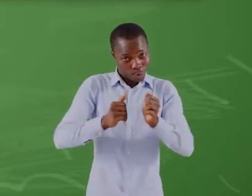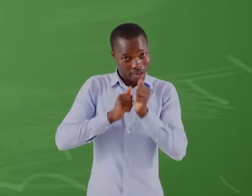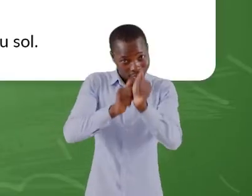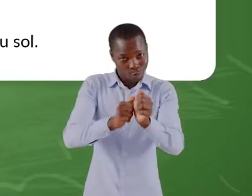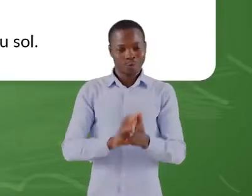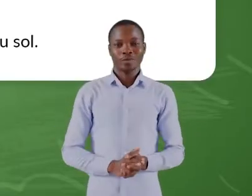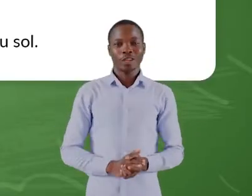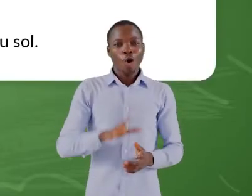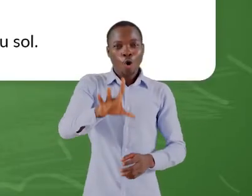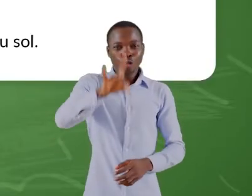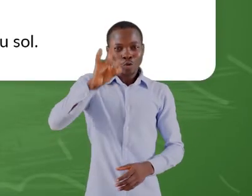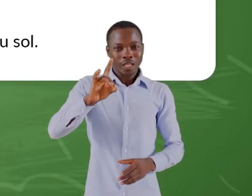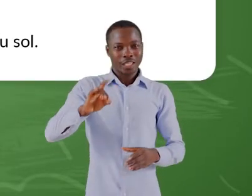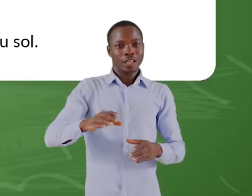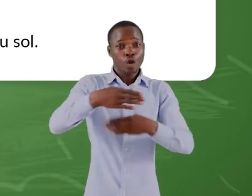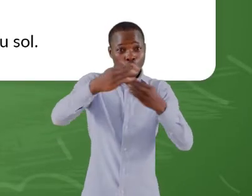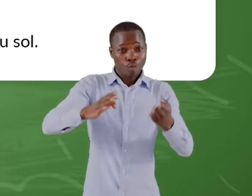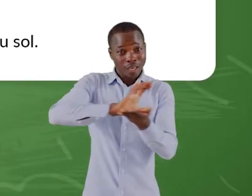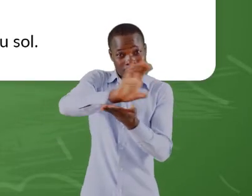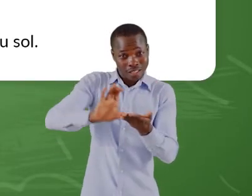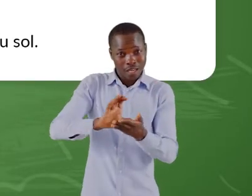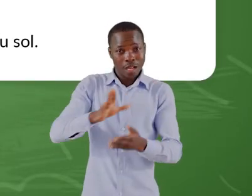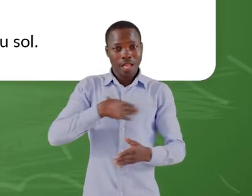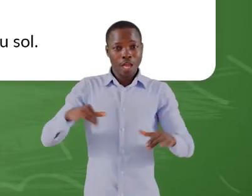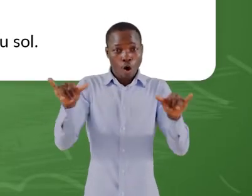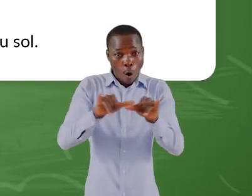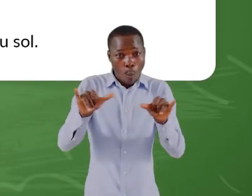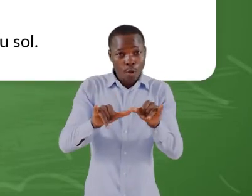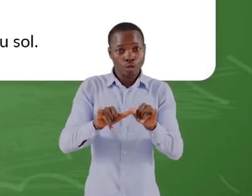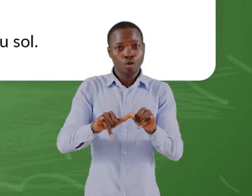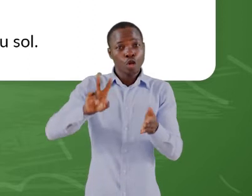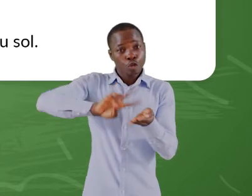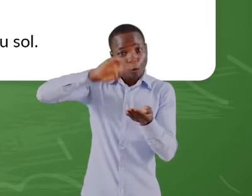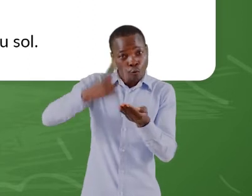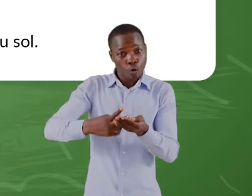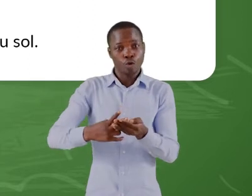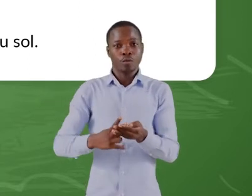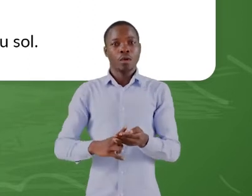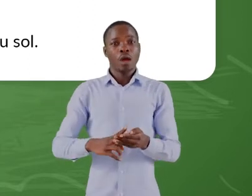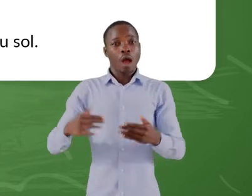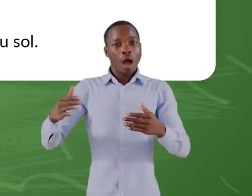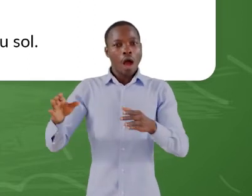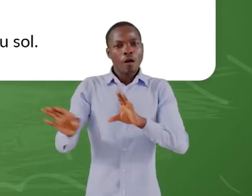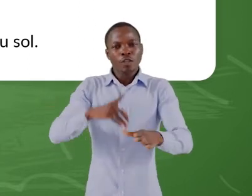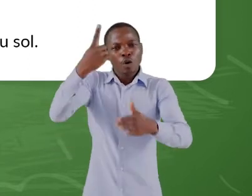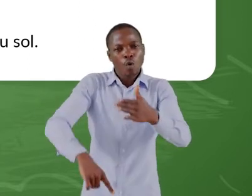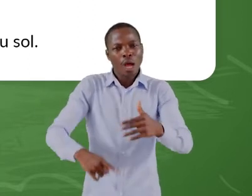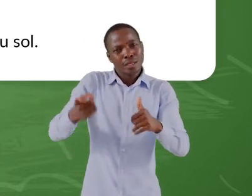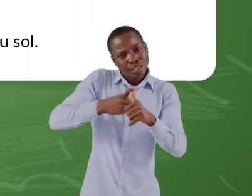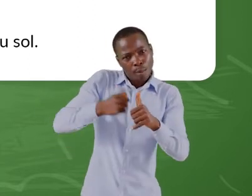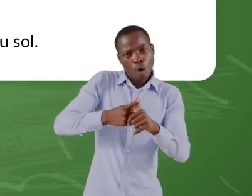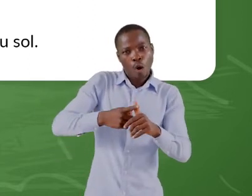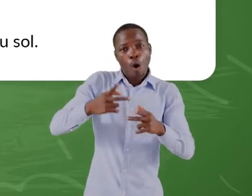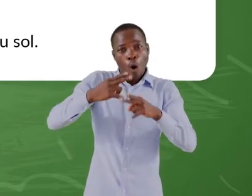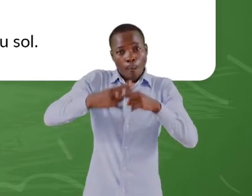On choisit une boîte cylindrique et on mesure son volume en procédant ainsi. On pèse la